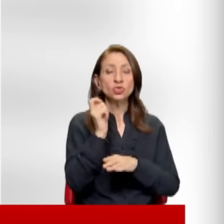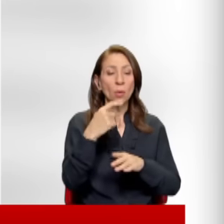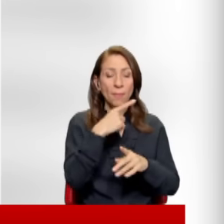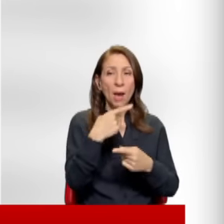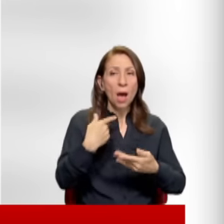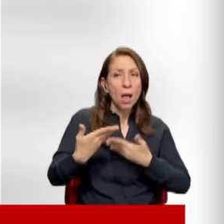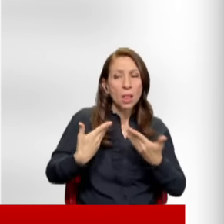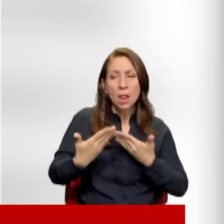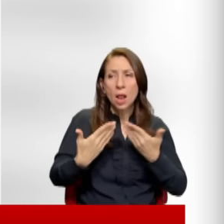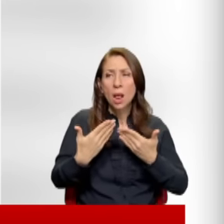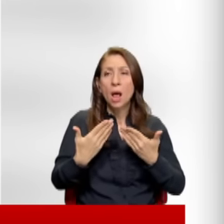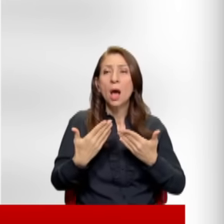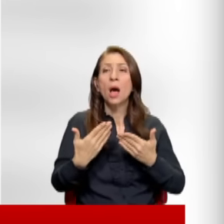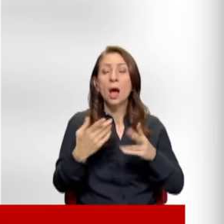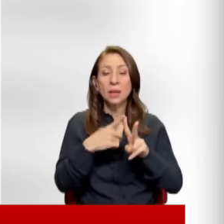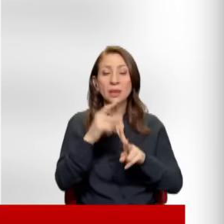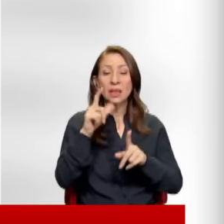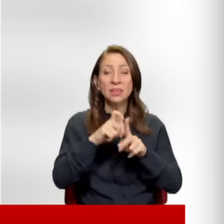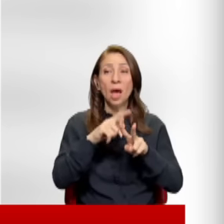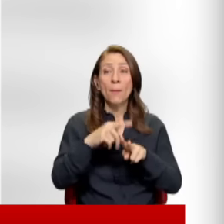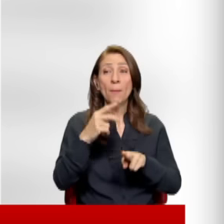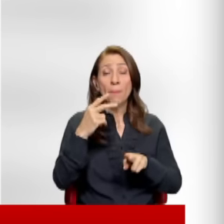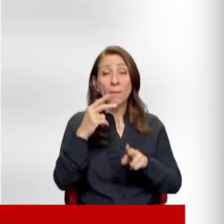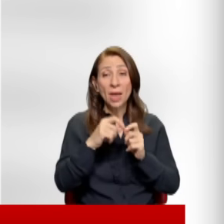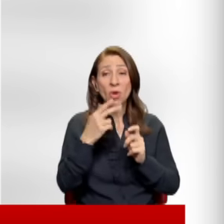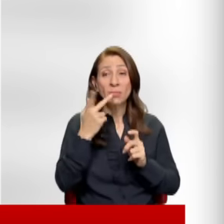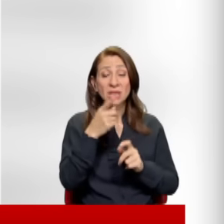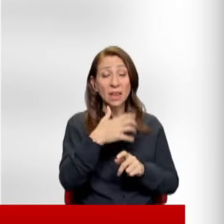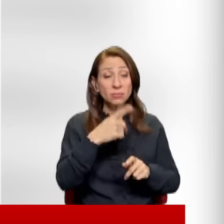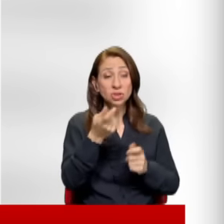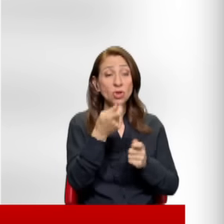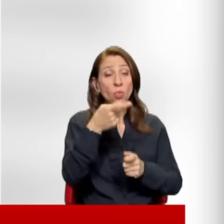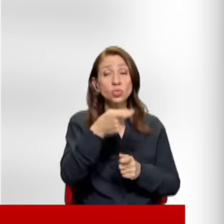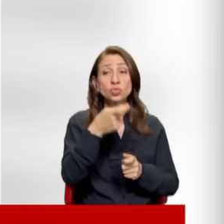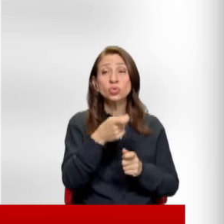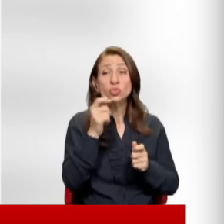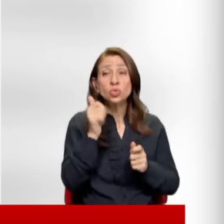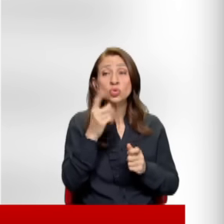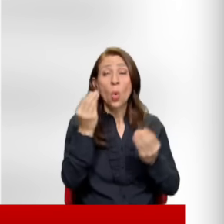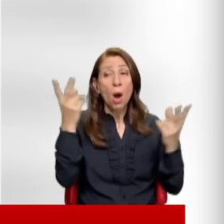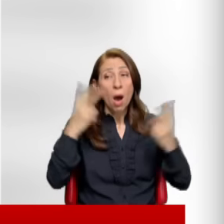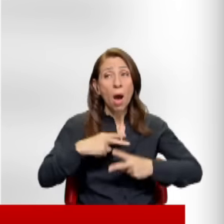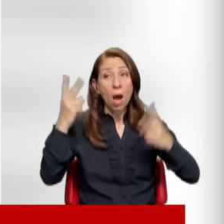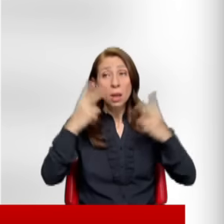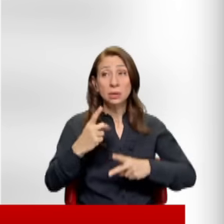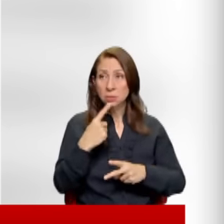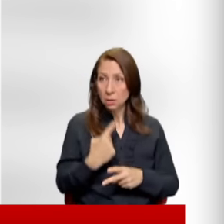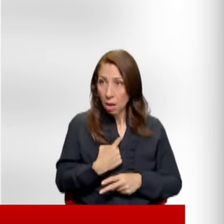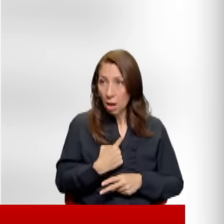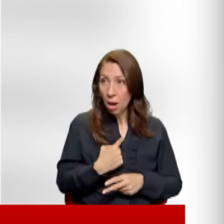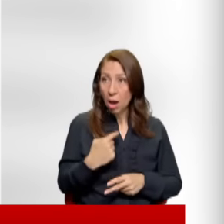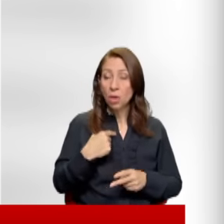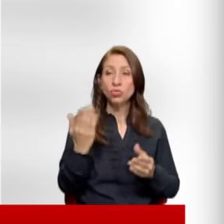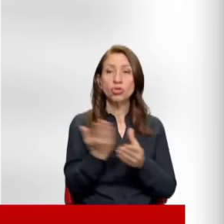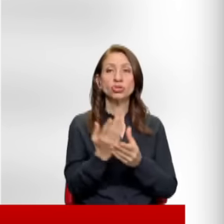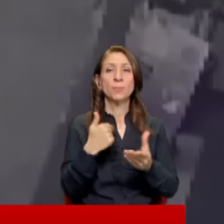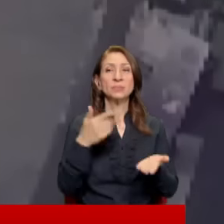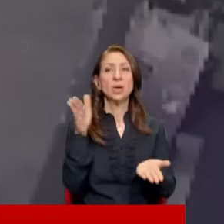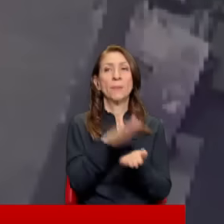zorları birbirimize anlattık nild bana Banu abla annem senin iş yerinin kurşunlandığı gün çok ağladı demesi üzerine dosya benim için